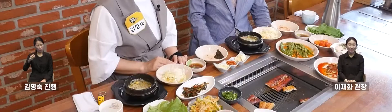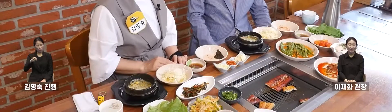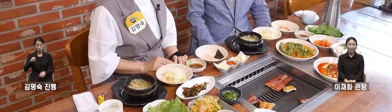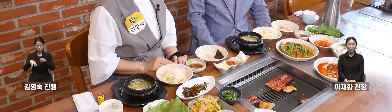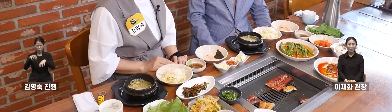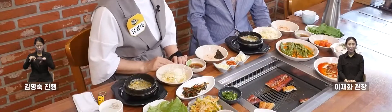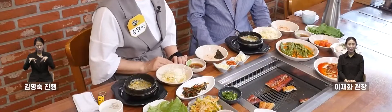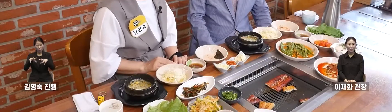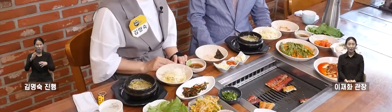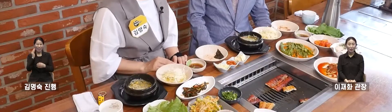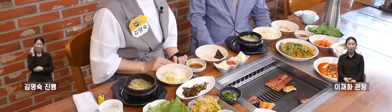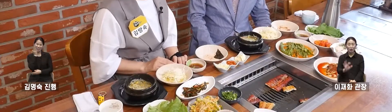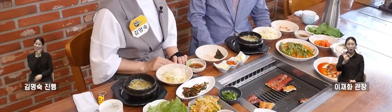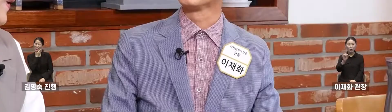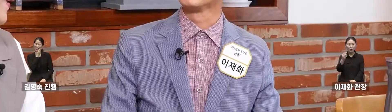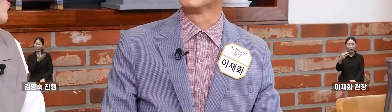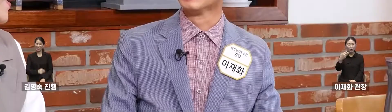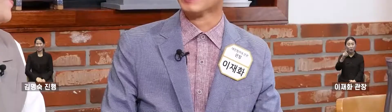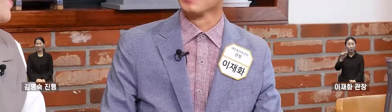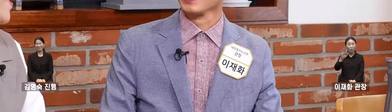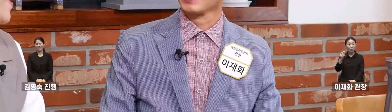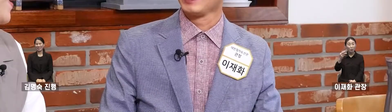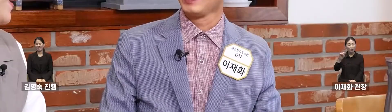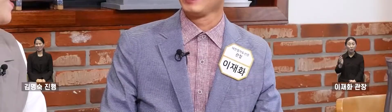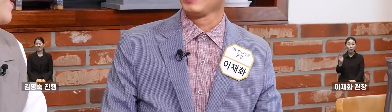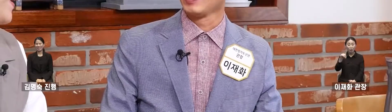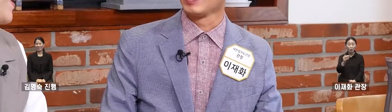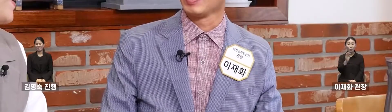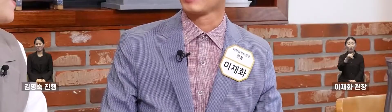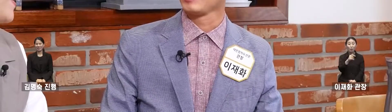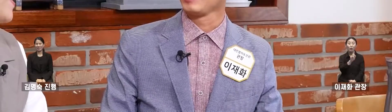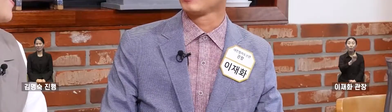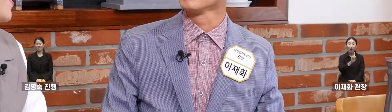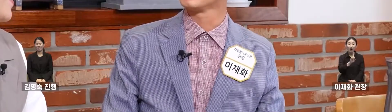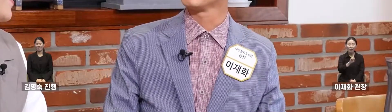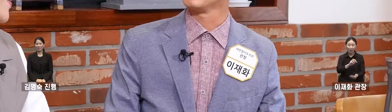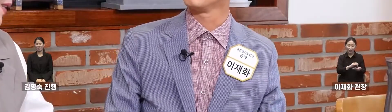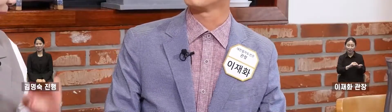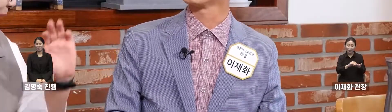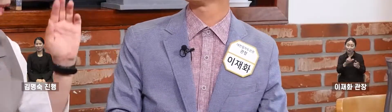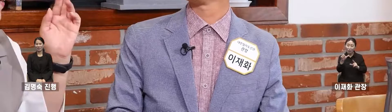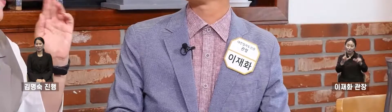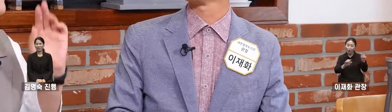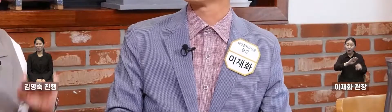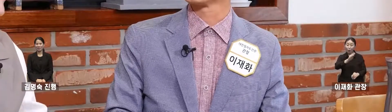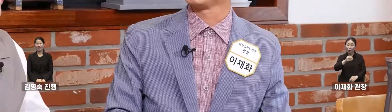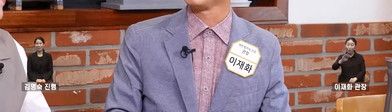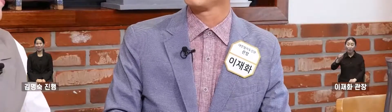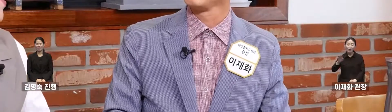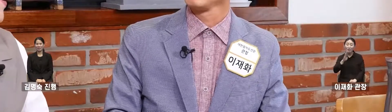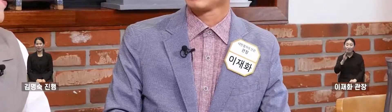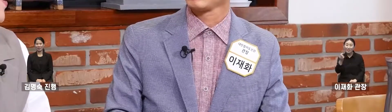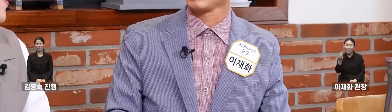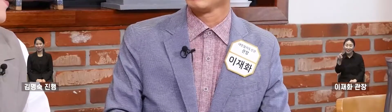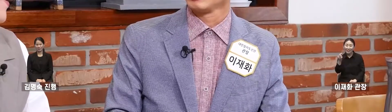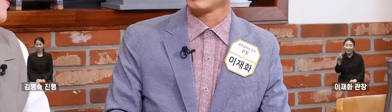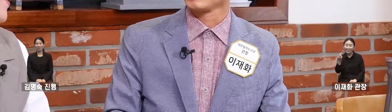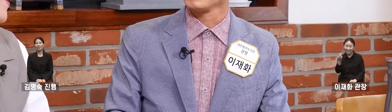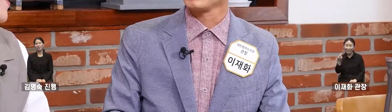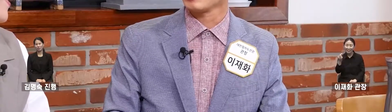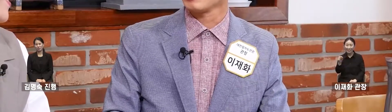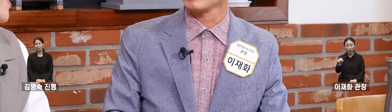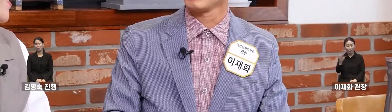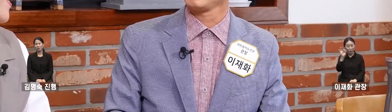귀여운데요? 올록볼록? 올록볼록은 예. 저희들이 이제 아까 점자가 올록볼록 하지 않습니까? 예. 그래서